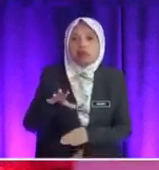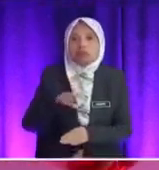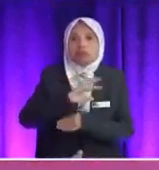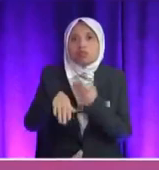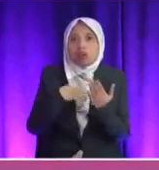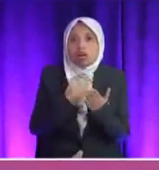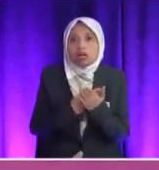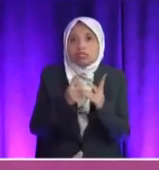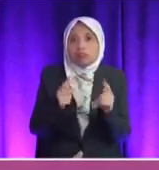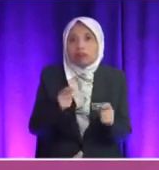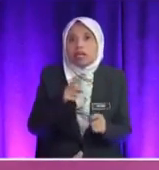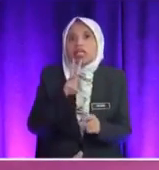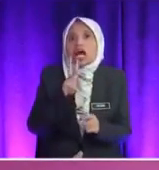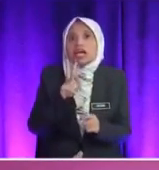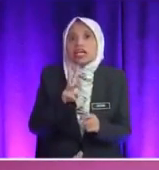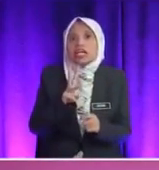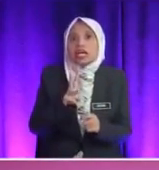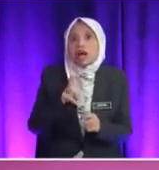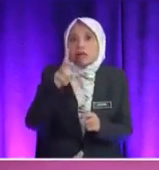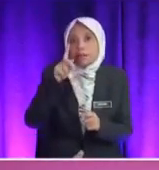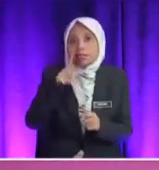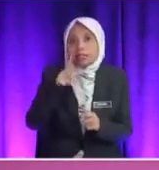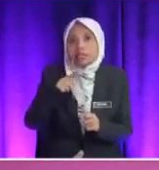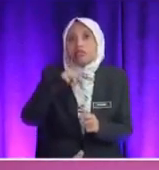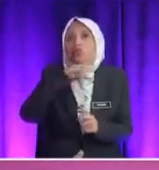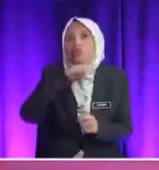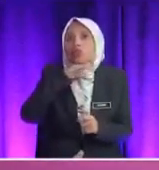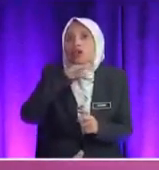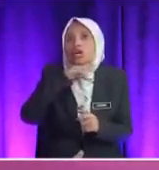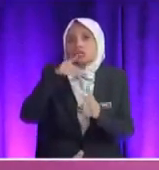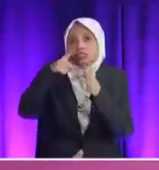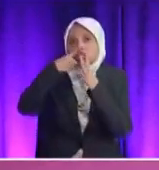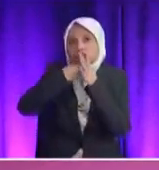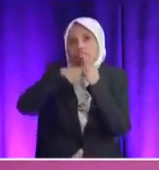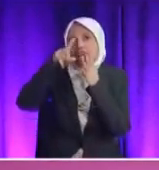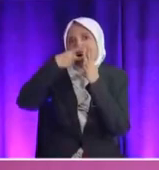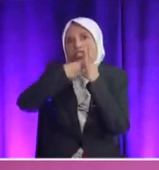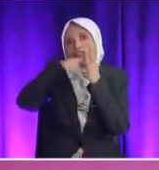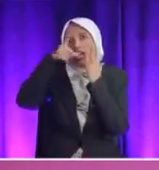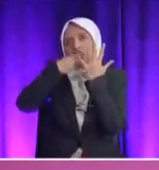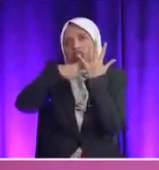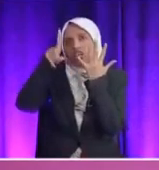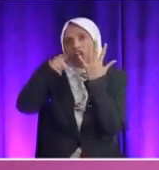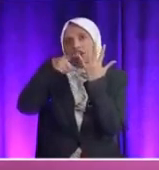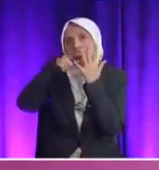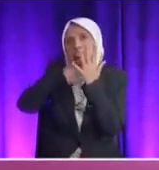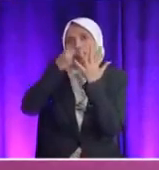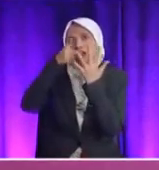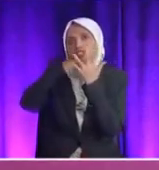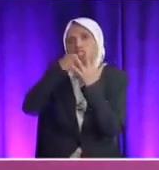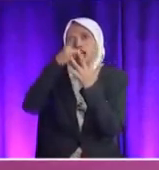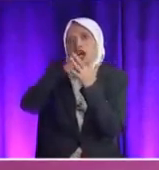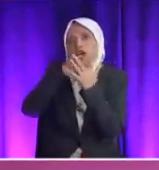berikut rem pastikan habis kotoran diclose sebagainya sampai-sampai takdir yang